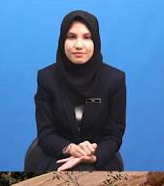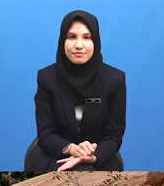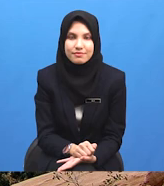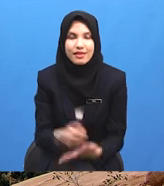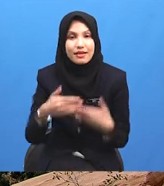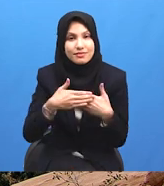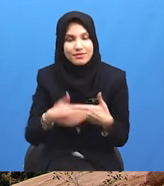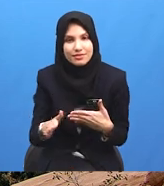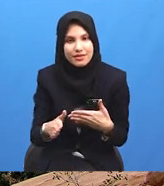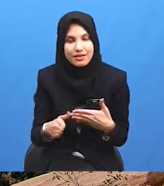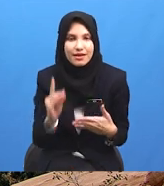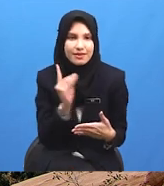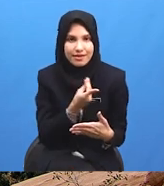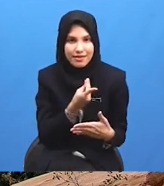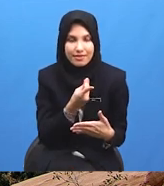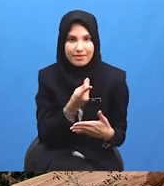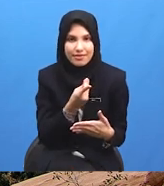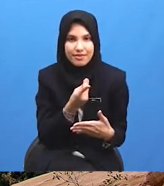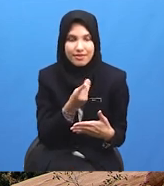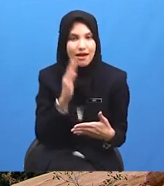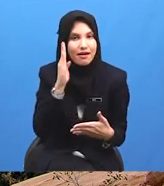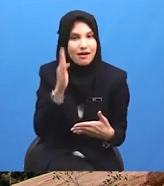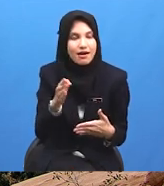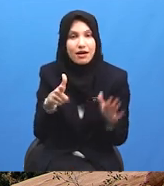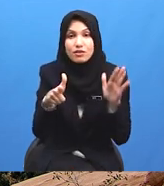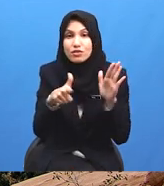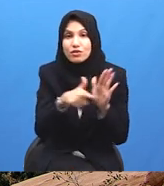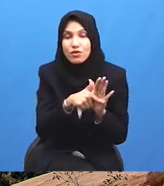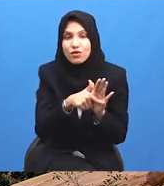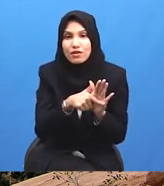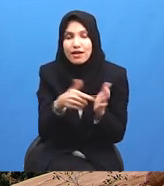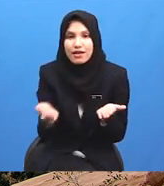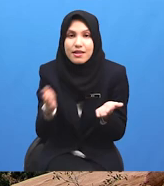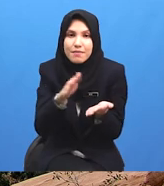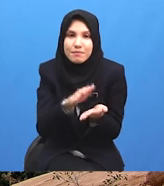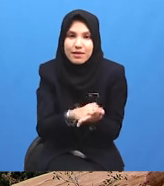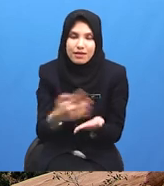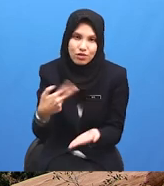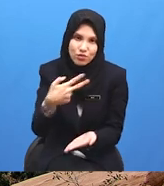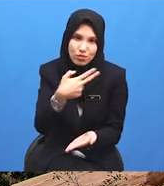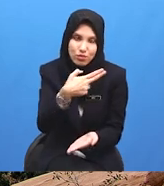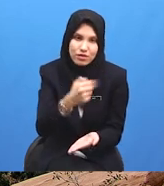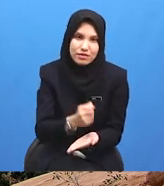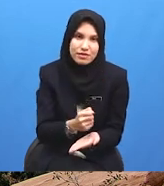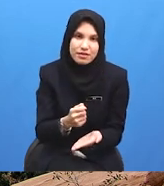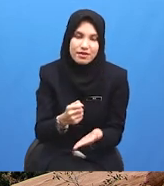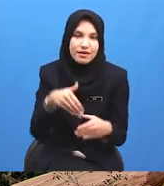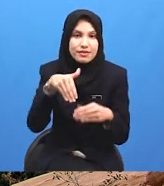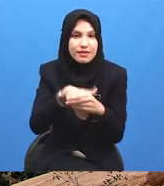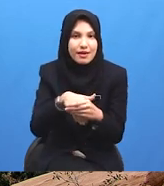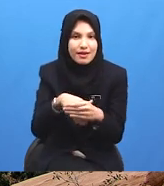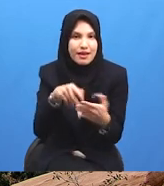Kemudian, kita akan tolak lipatan di antara dua potongan tadi ke dalam kad.